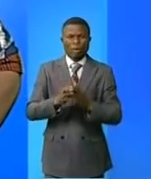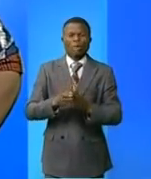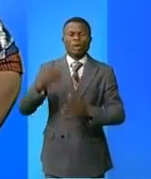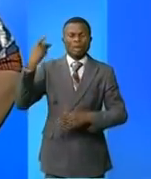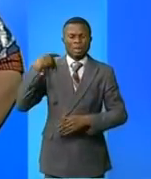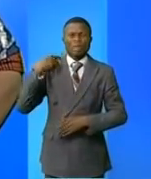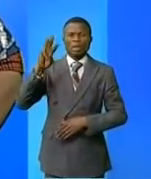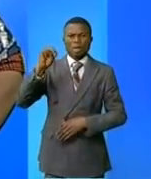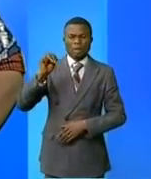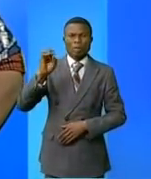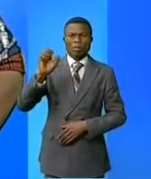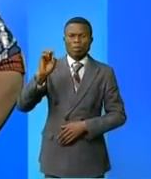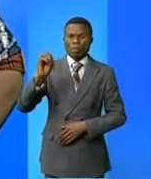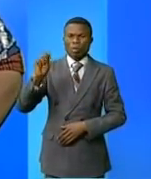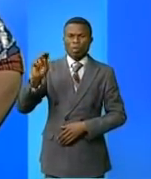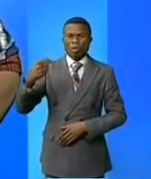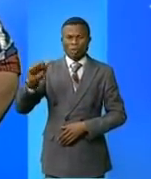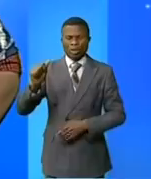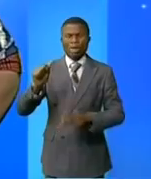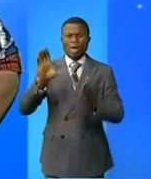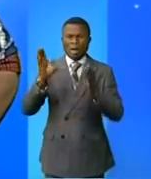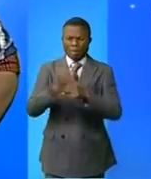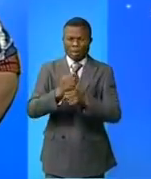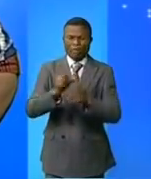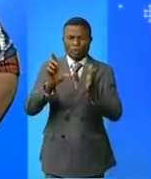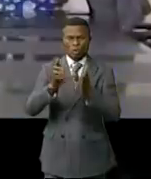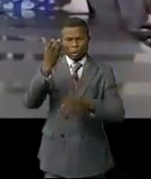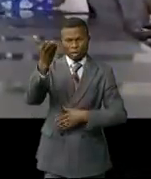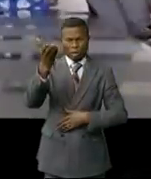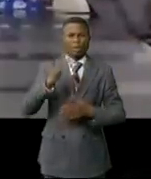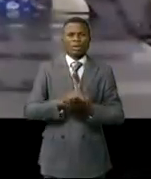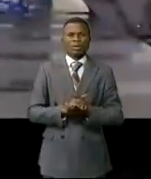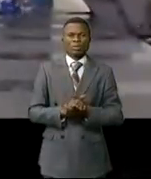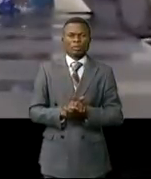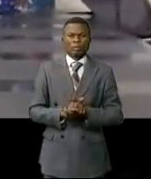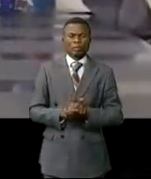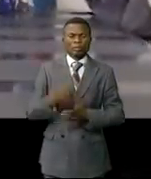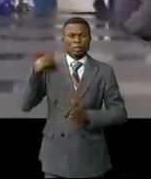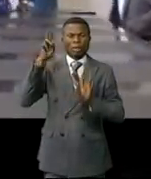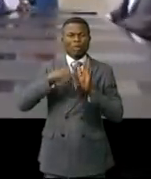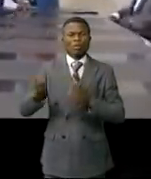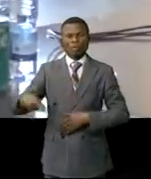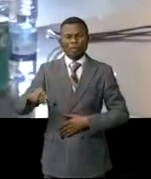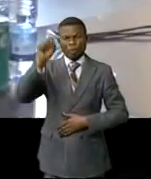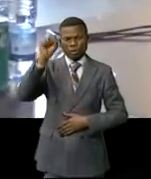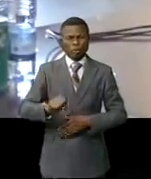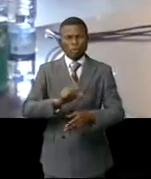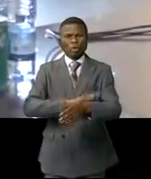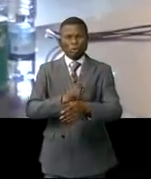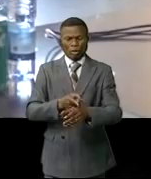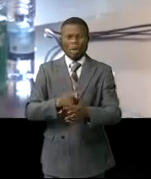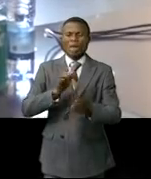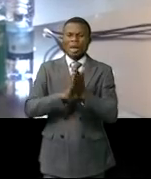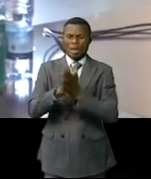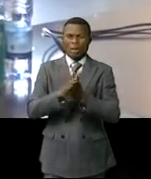Mongala. Le résumé dans ce reportage signé Monique Mavungu. Le gouvernement provincial du Sud-Kivu est préoccupé